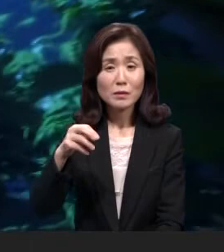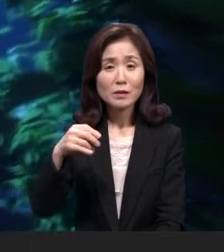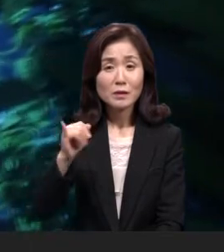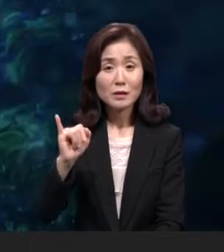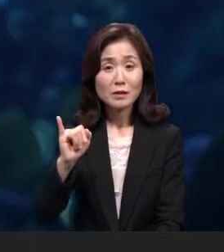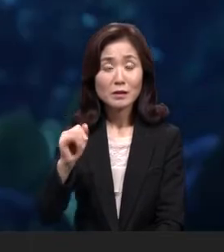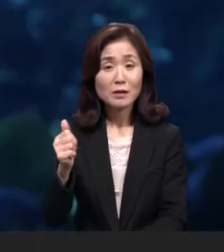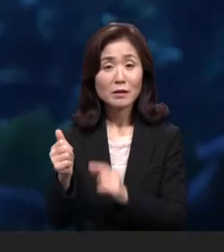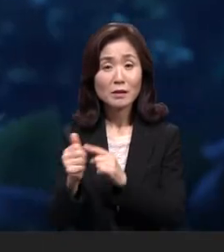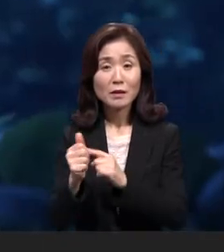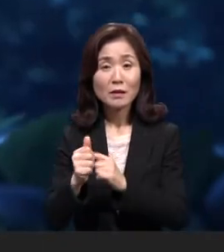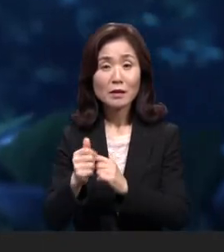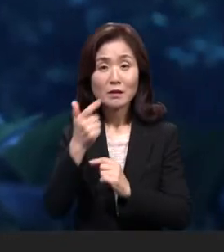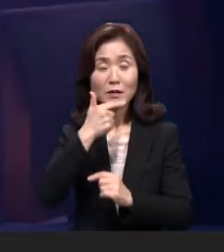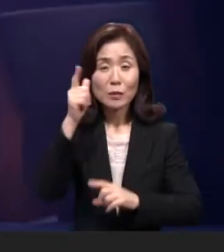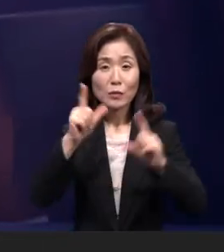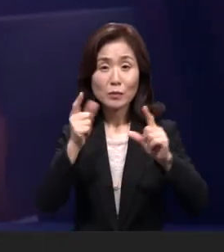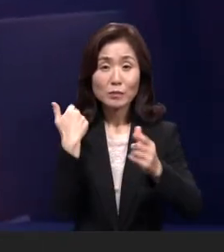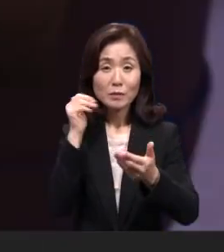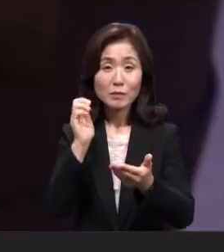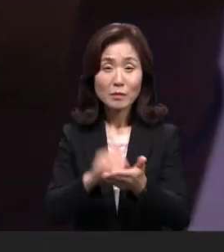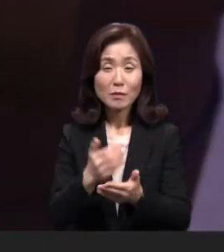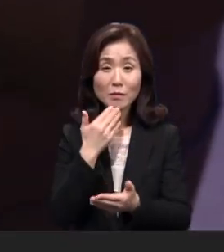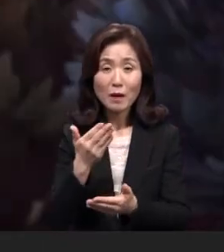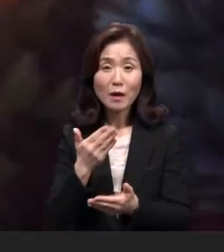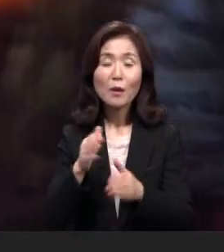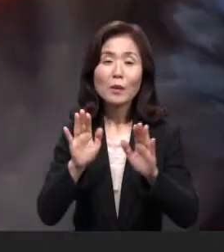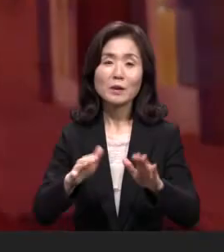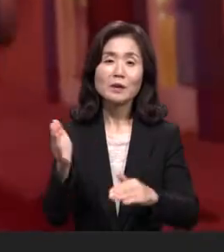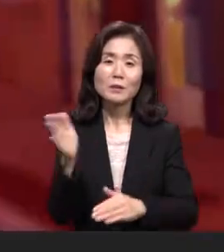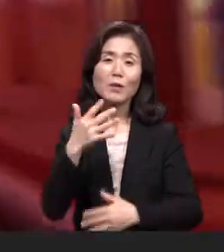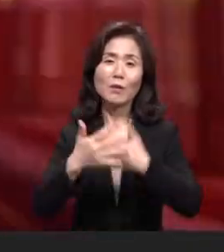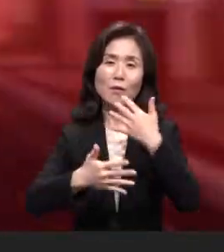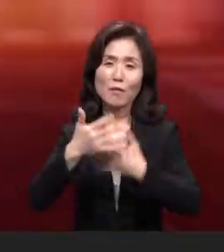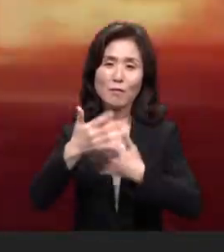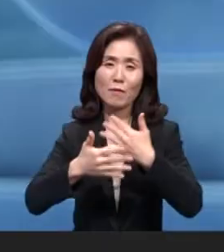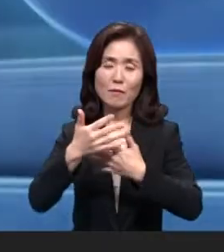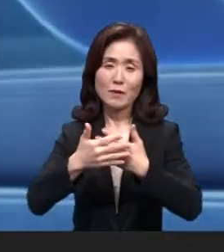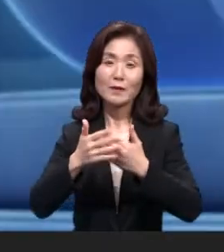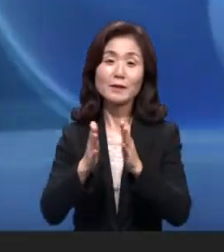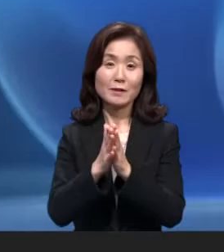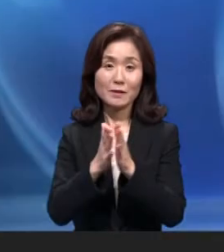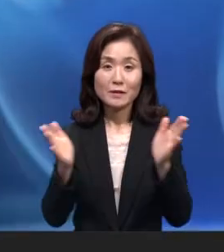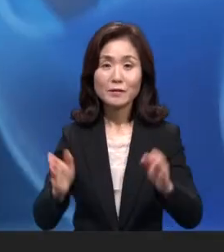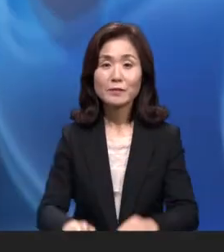찾을 수 있을지 모험의 결말은 오늘부터 극장에서 만나볼 수 있습니다.